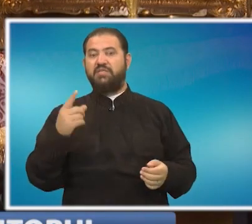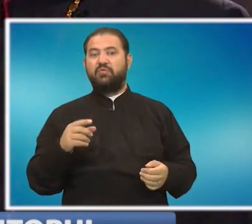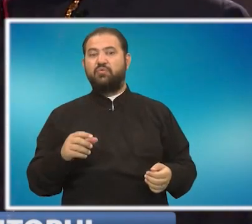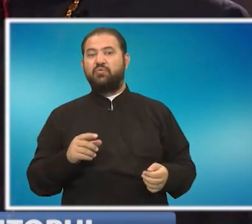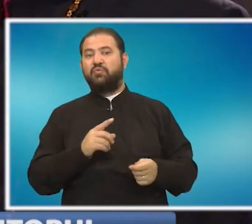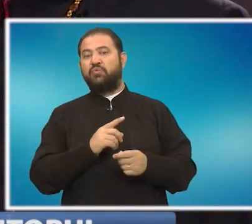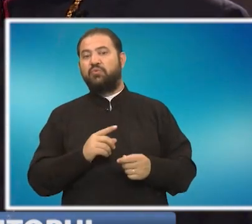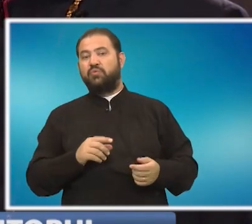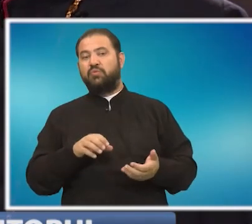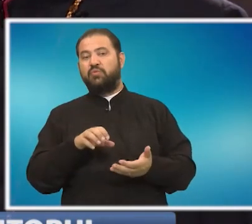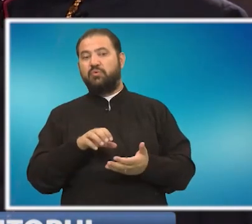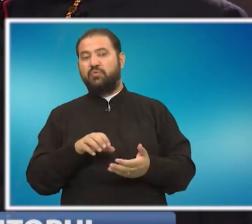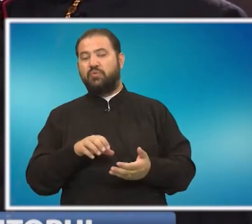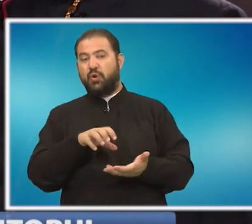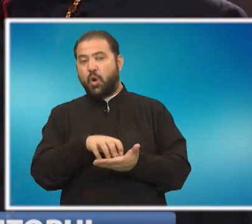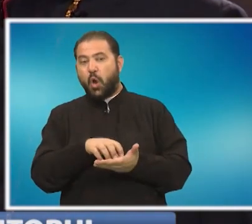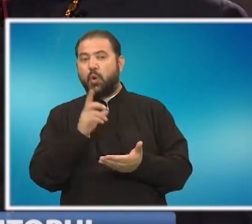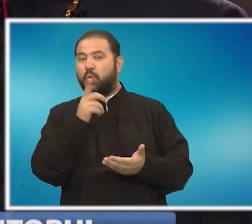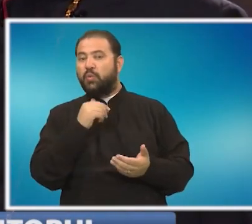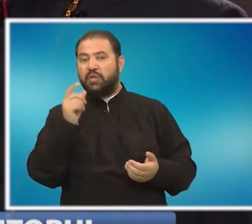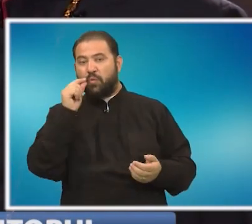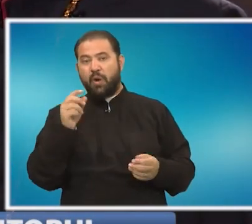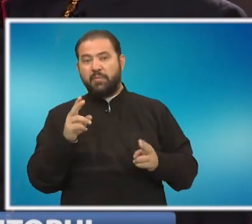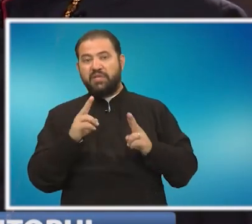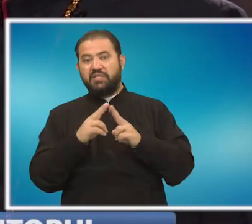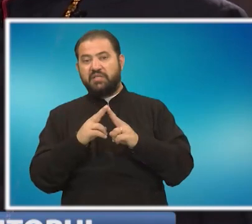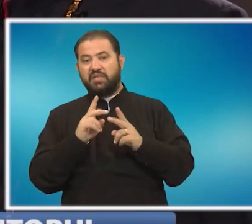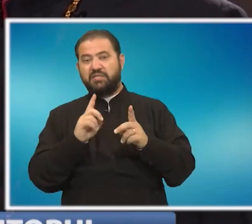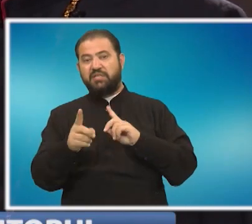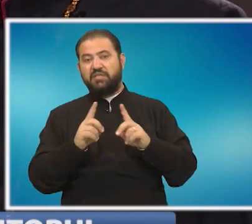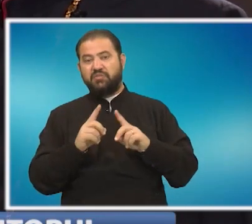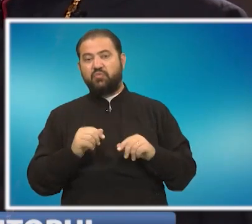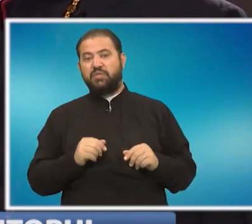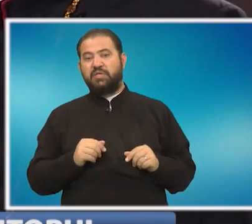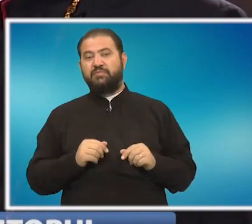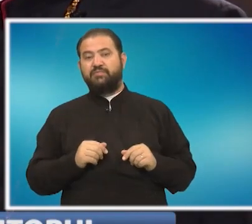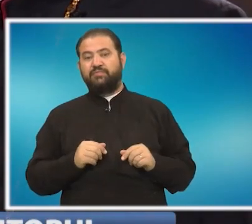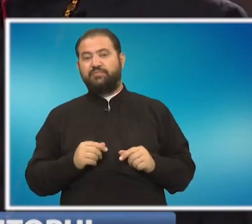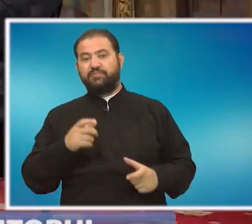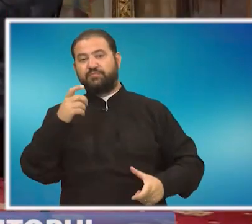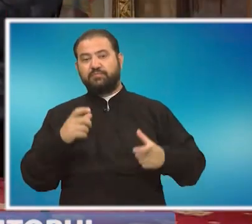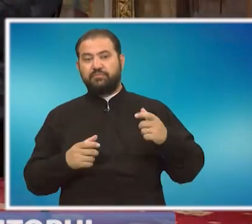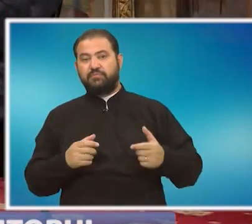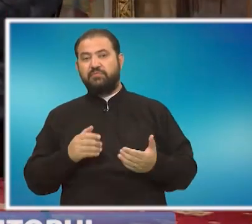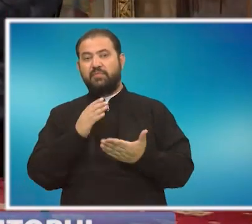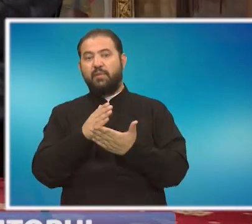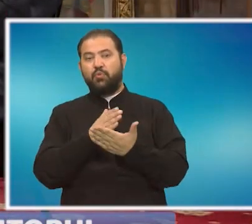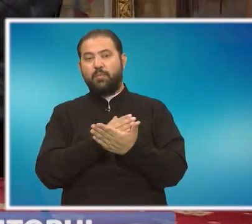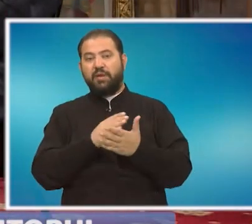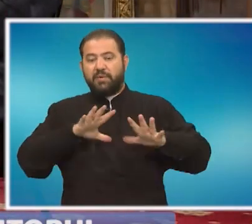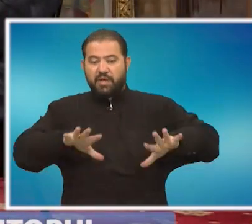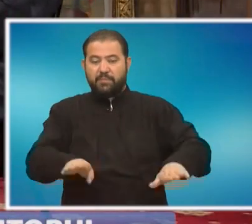că e un prilej în care oamenii se întâlnesc, discută, comentează,